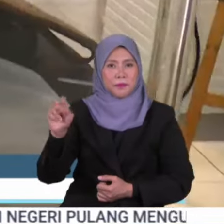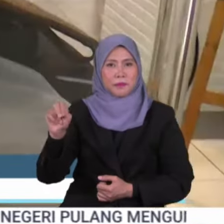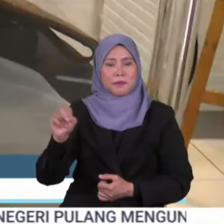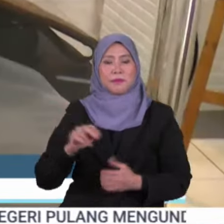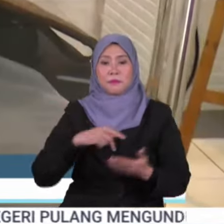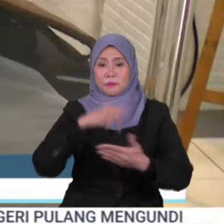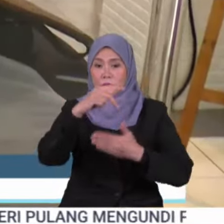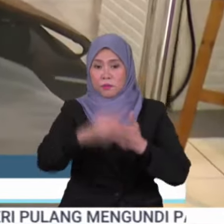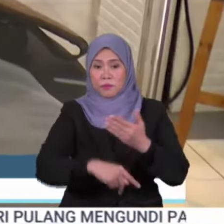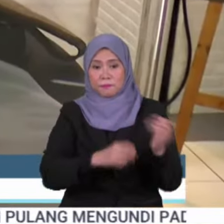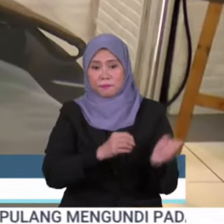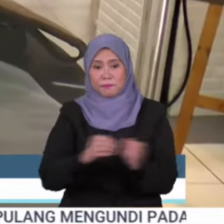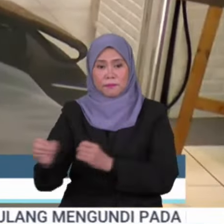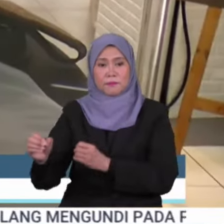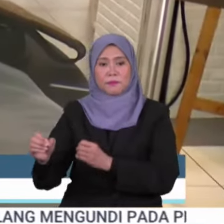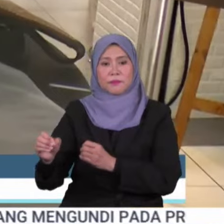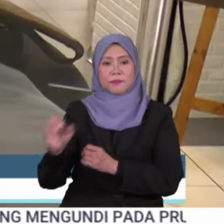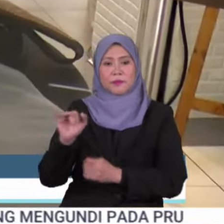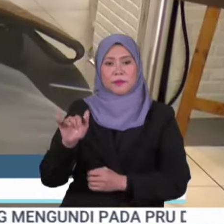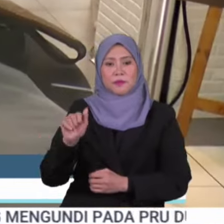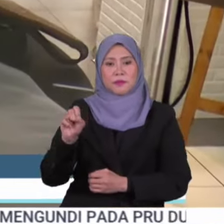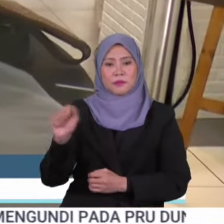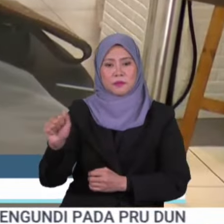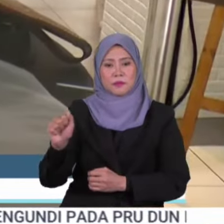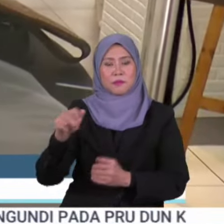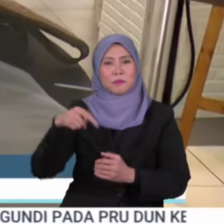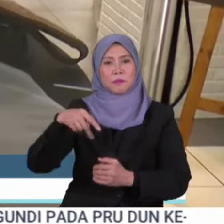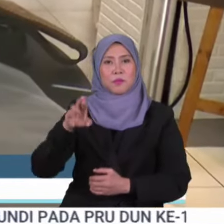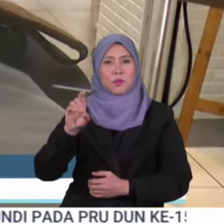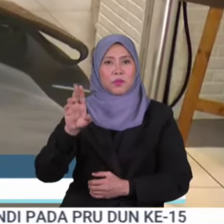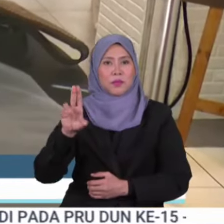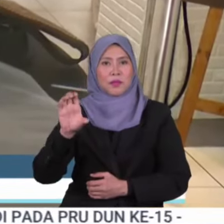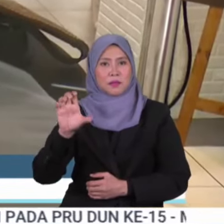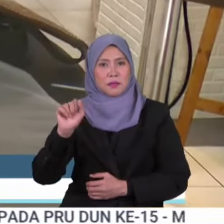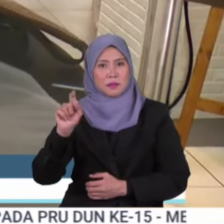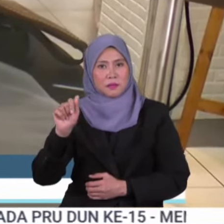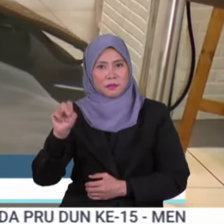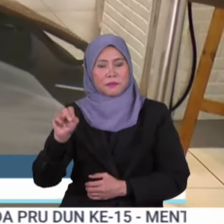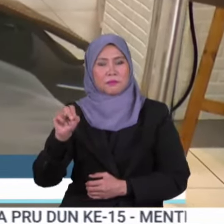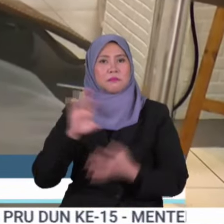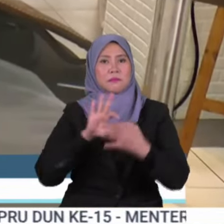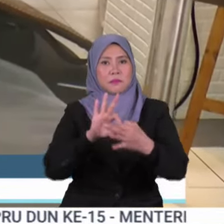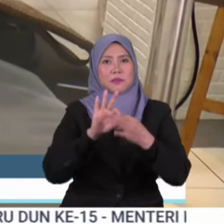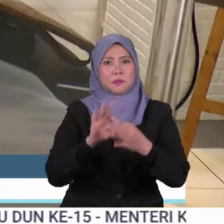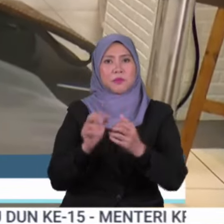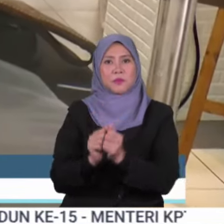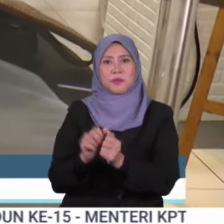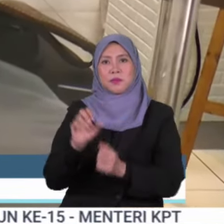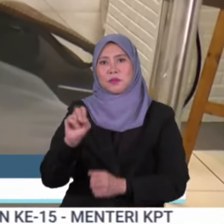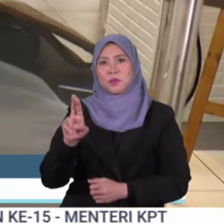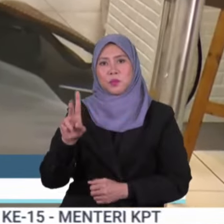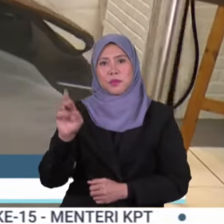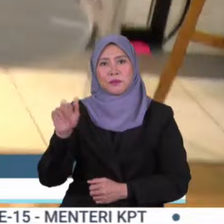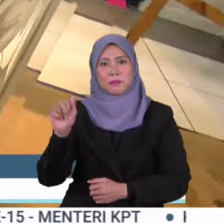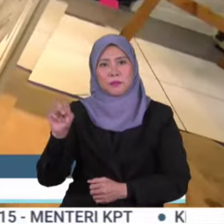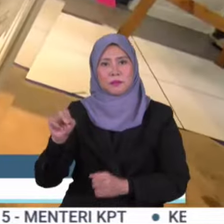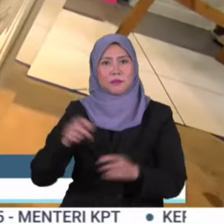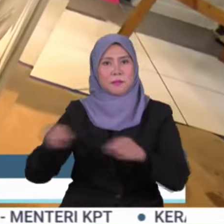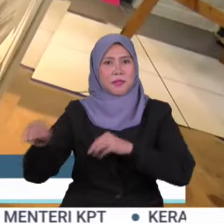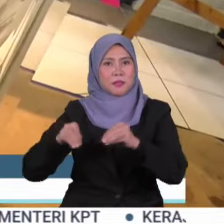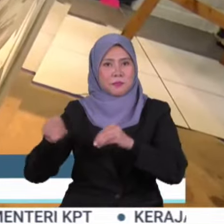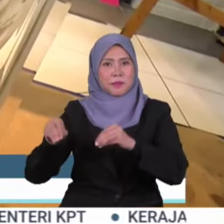Program merupakan anjuran Yastar Production dengan kerjasama Grandview Event, Kamura and Sudirman Asset Management.